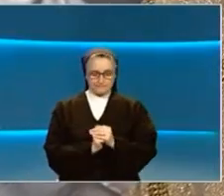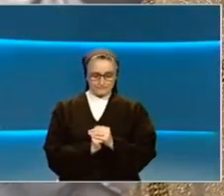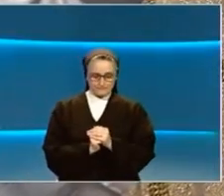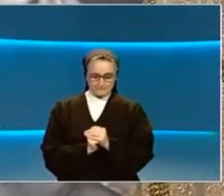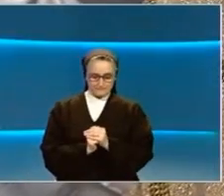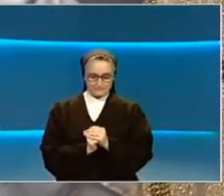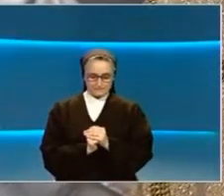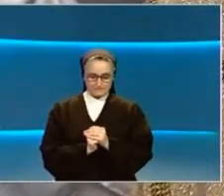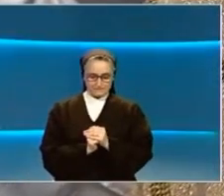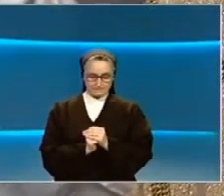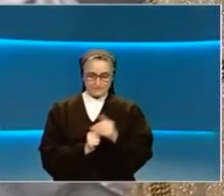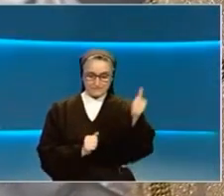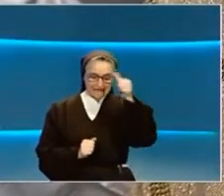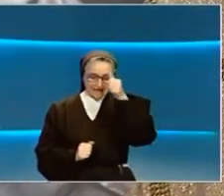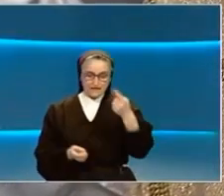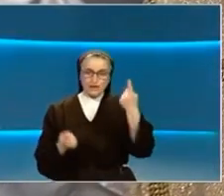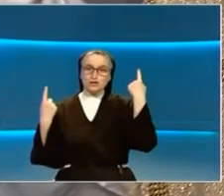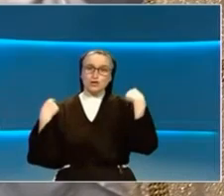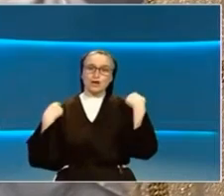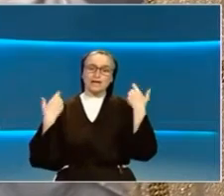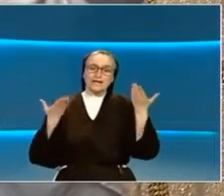Christum eri et odie,